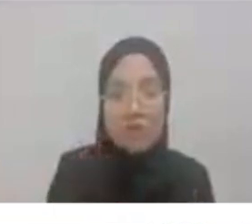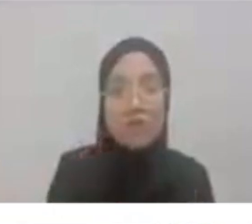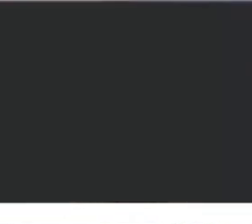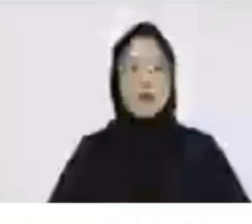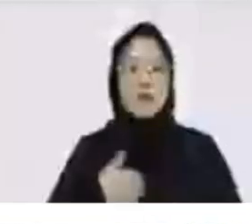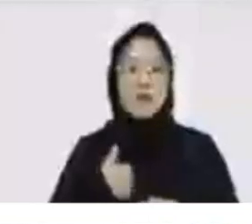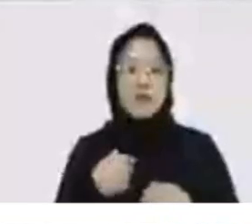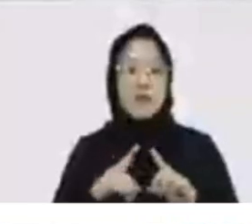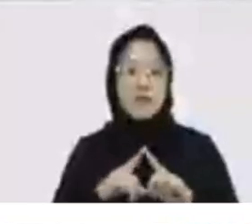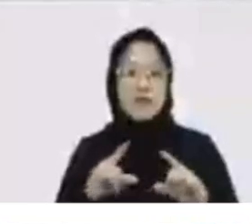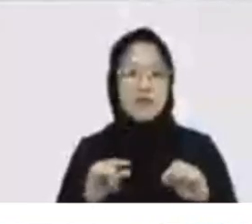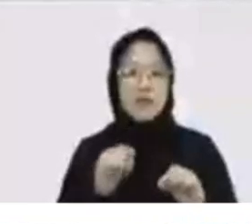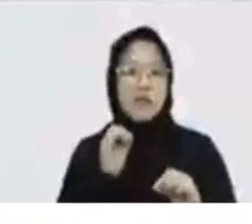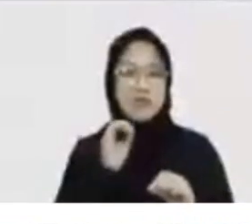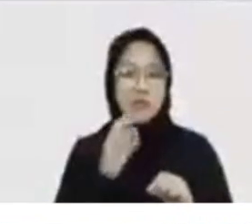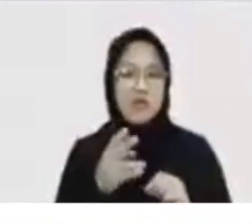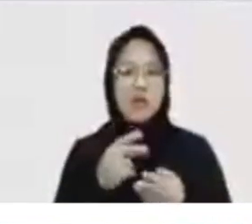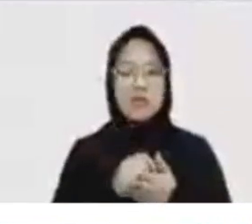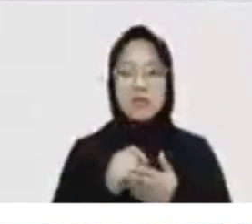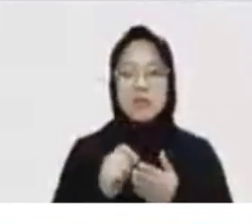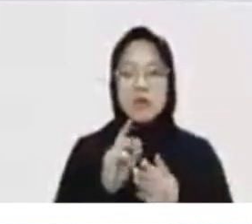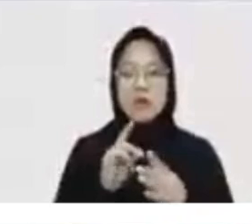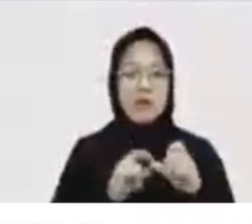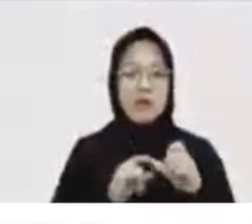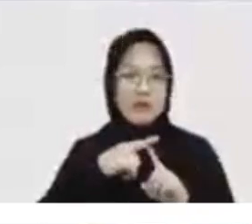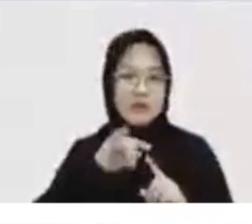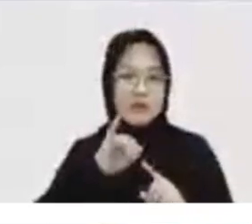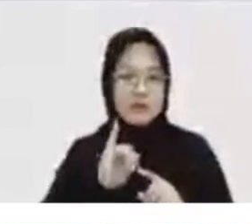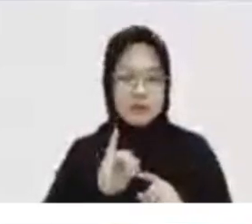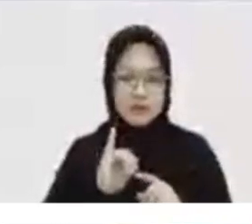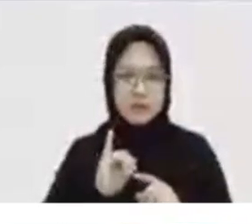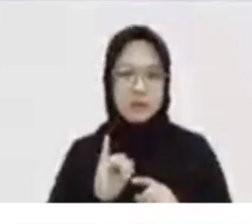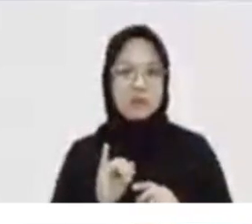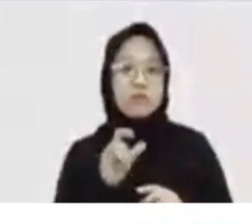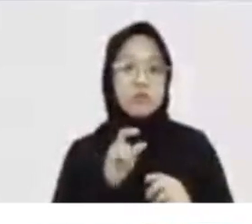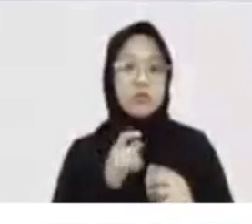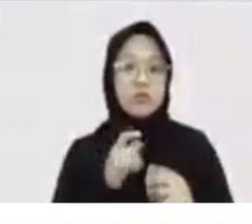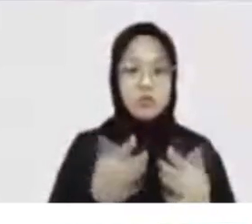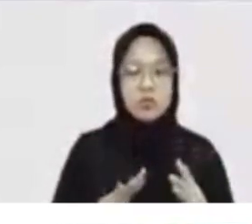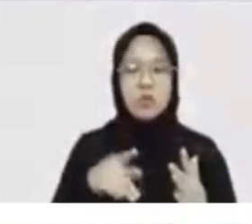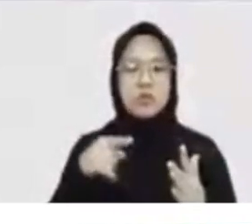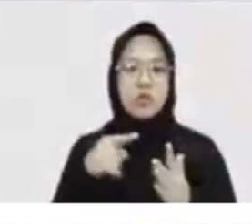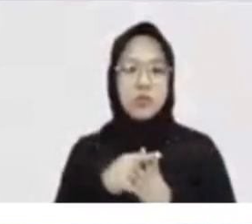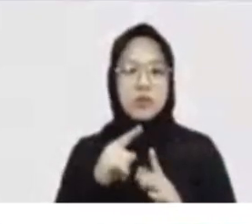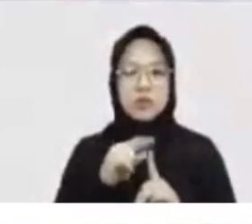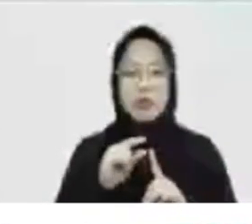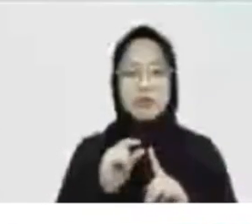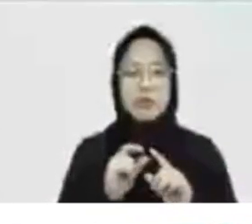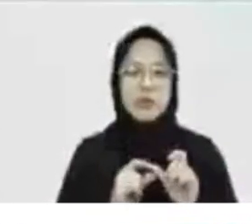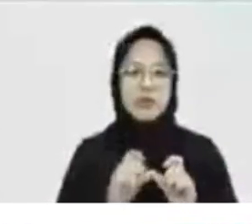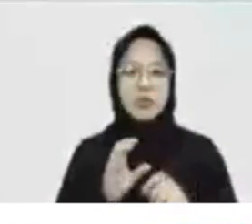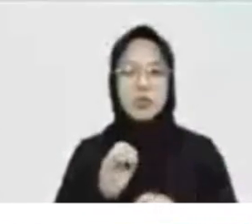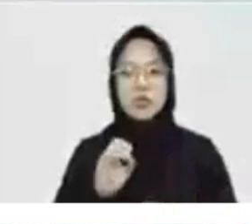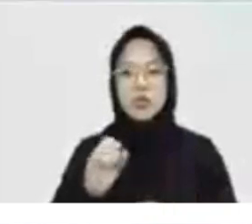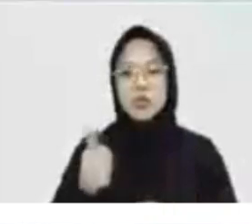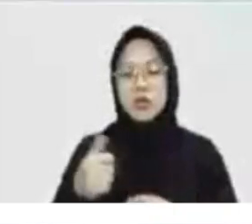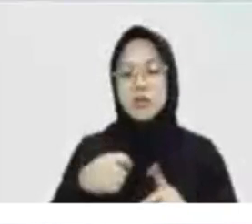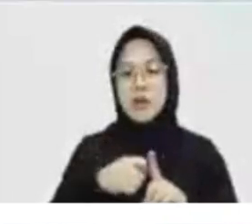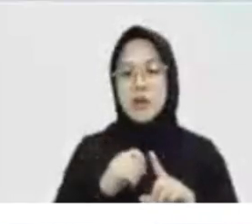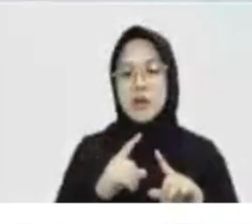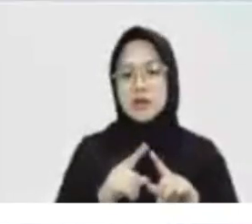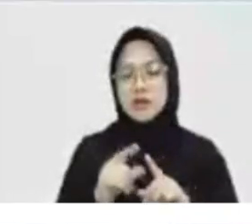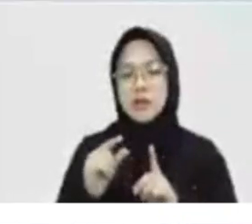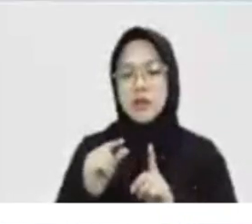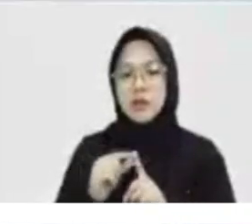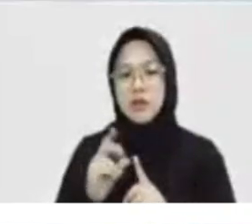pernyataan atas nama Rani yang menyatakan bahwa I telah melakukan pencoblosan dtps 006 Desa Karang asam Kecamatan Petarukan